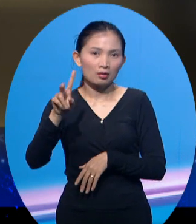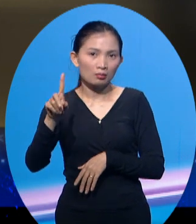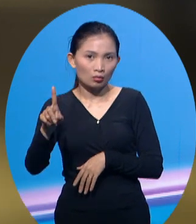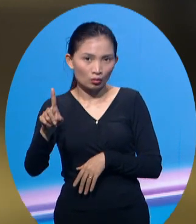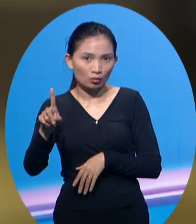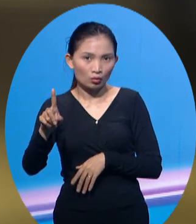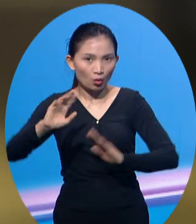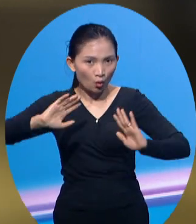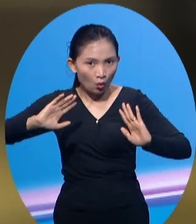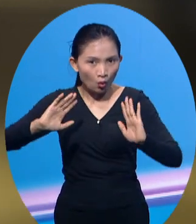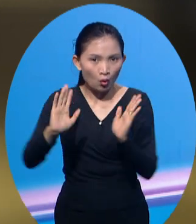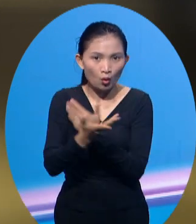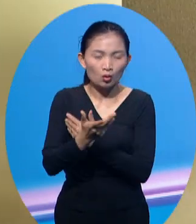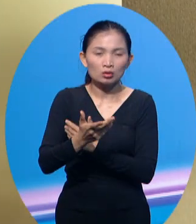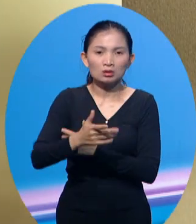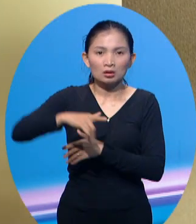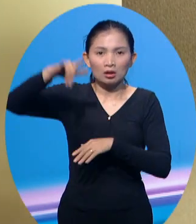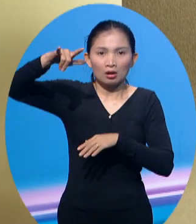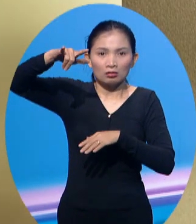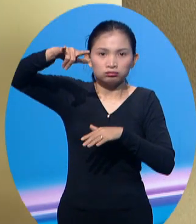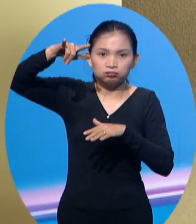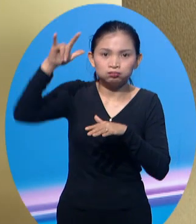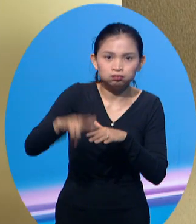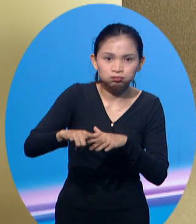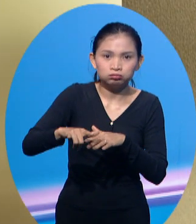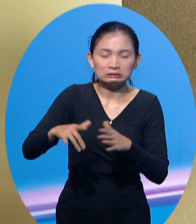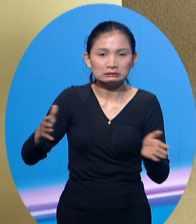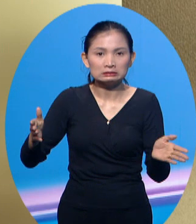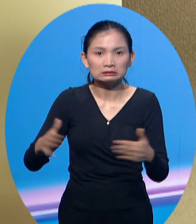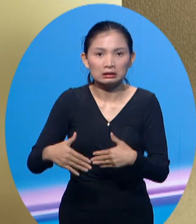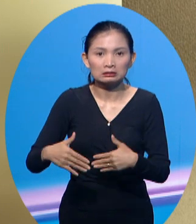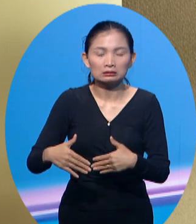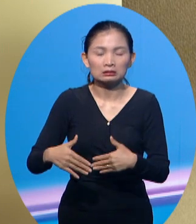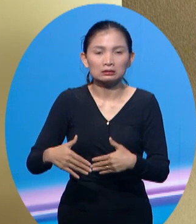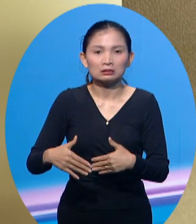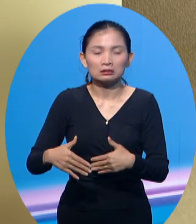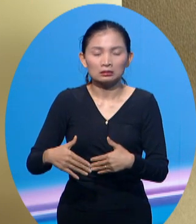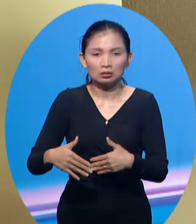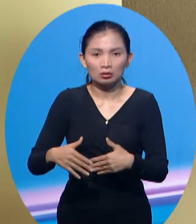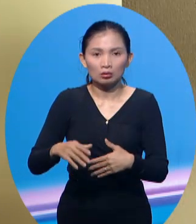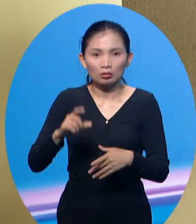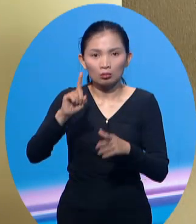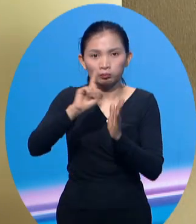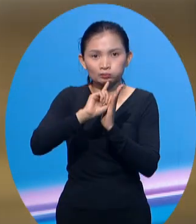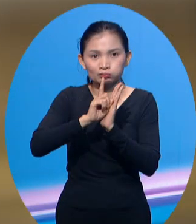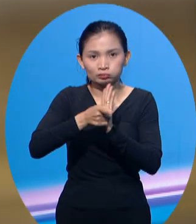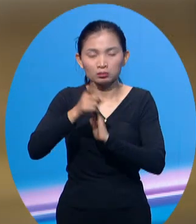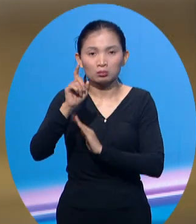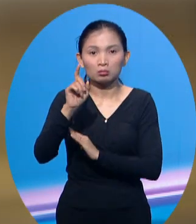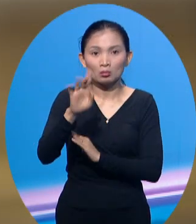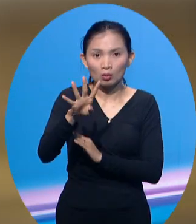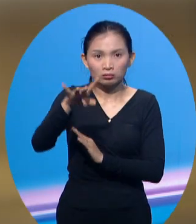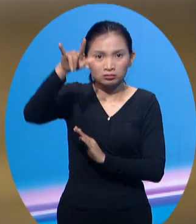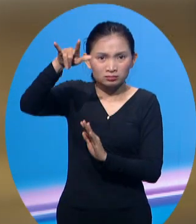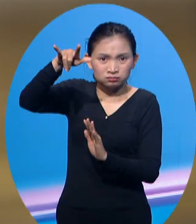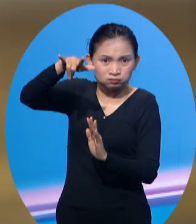thay đổi trọng lực nhanh chóng, mức độ cao khoảng 54 mét chỉ trong 4 giây. Thông tin này được trích xuất từ hộp đen máy bay và được xác định là nguyên